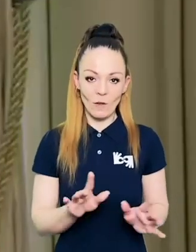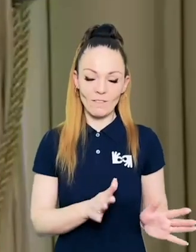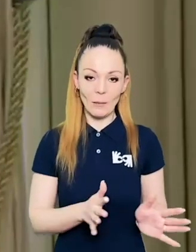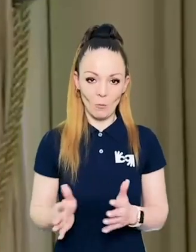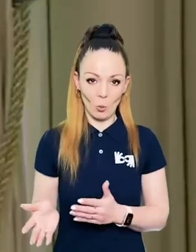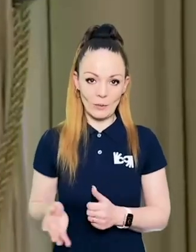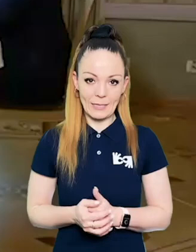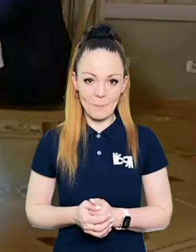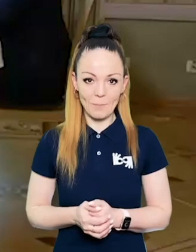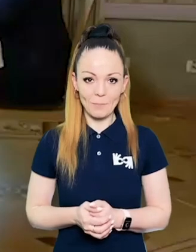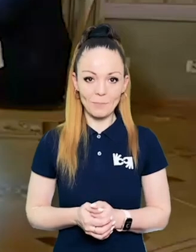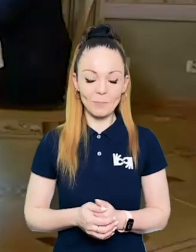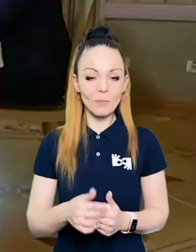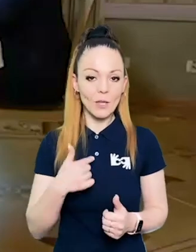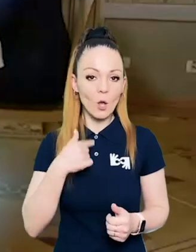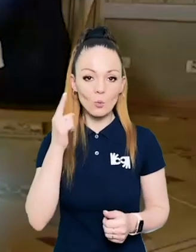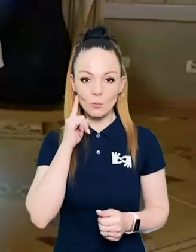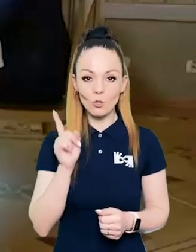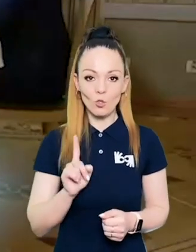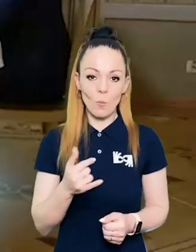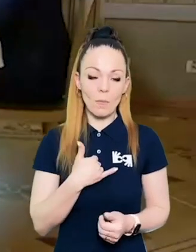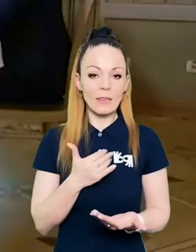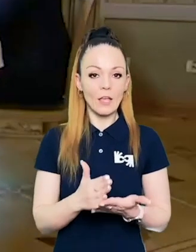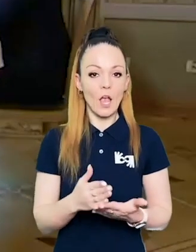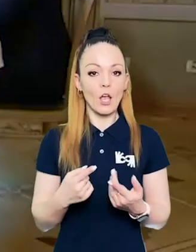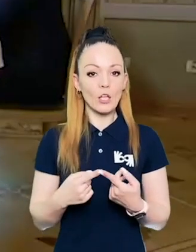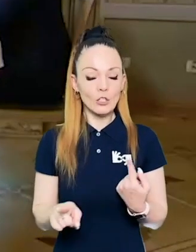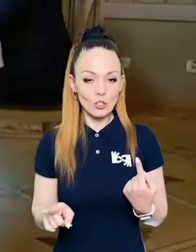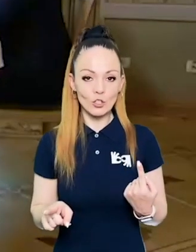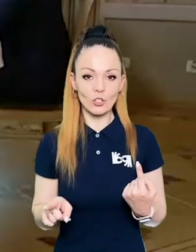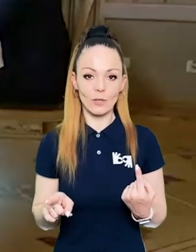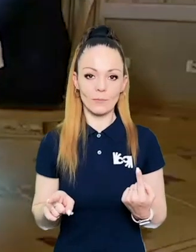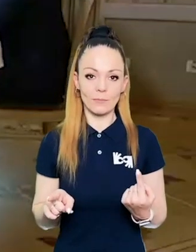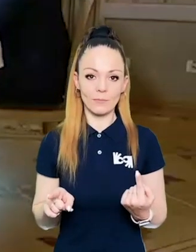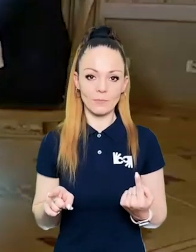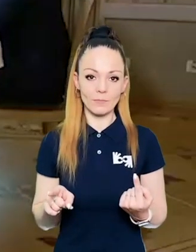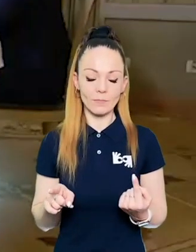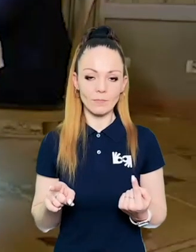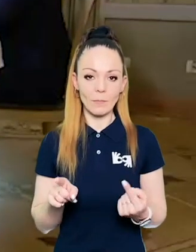вже відбулося. Я думаю, що в мене є інші